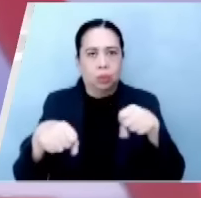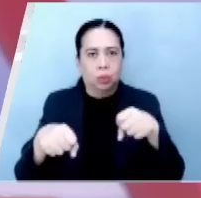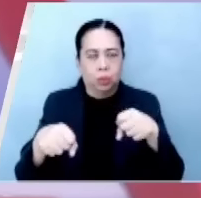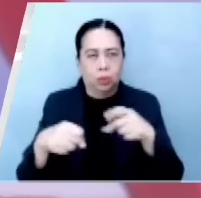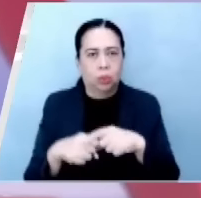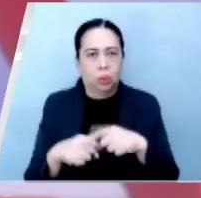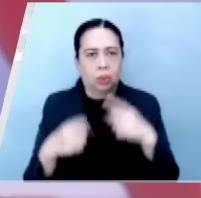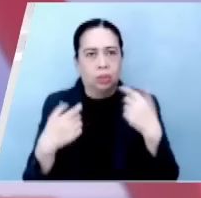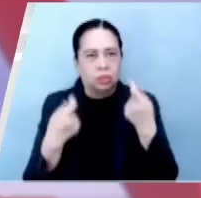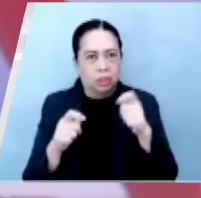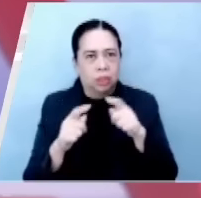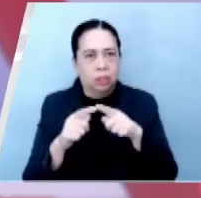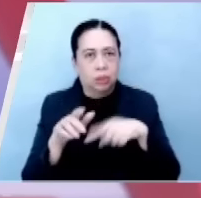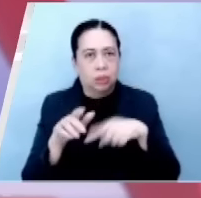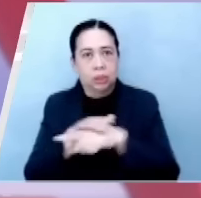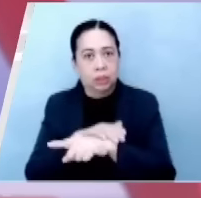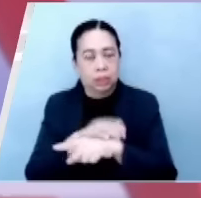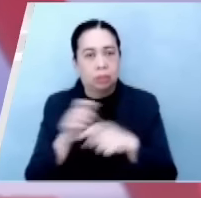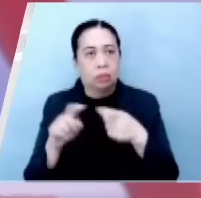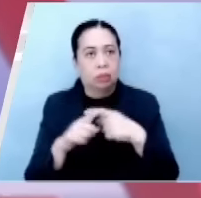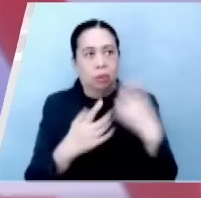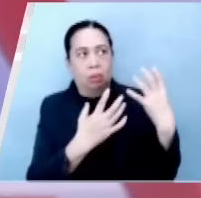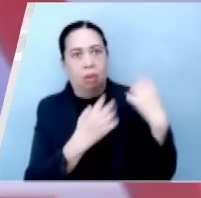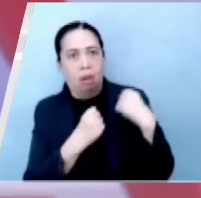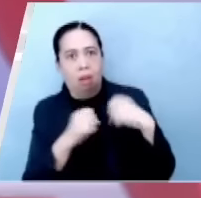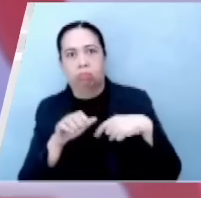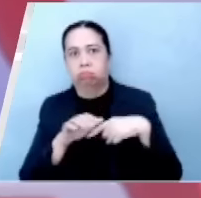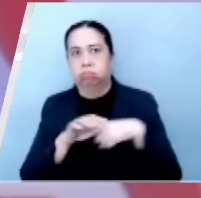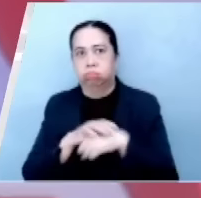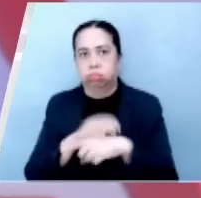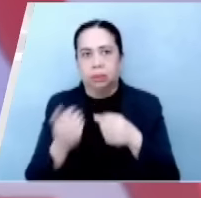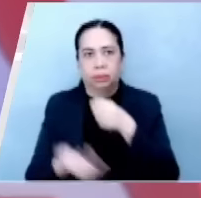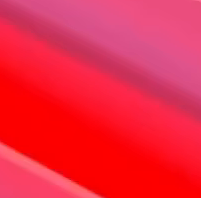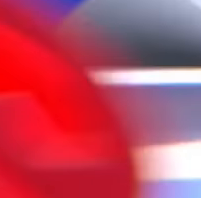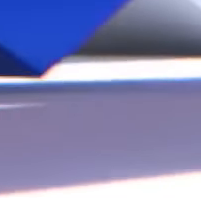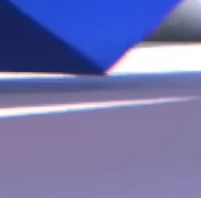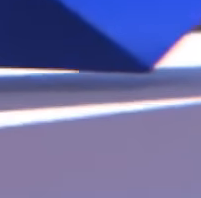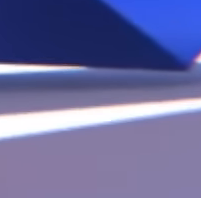nagtangkang tumakas sa mga manghuhuli sa kanya. Nakatutok si Salima Refran.